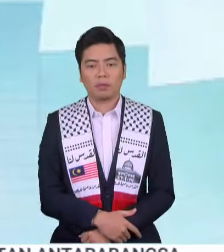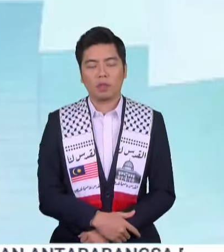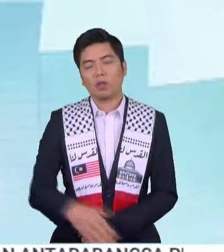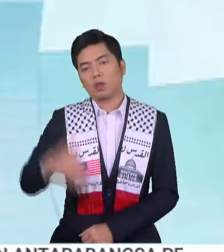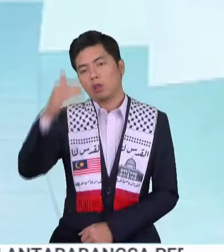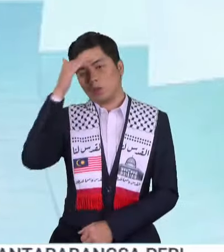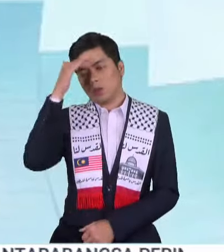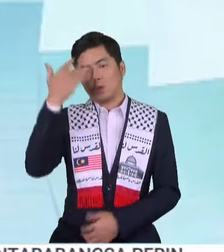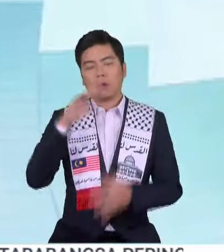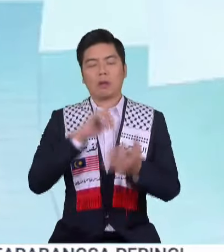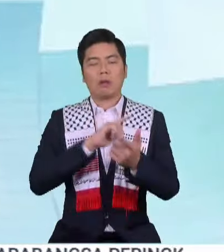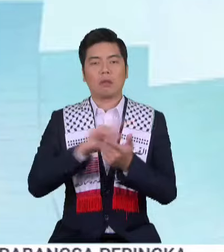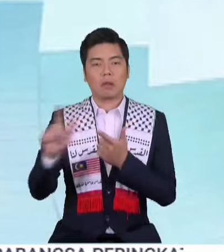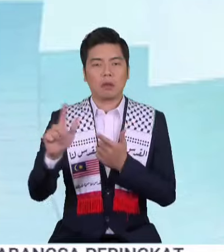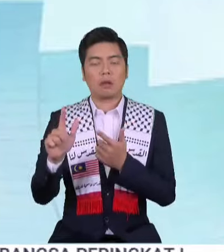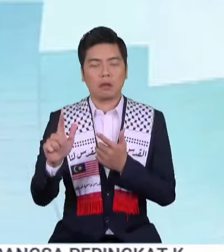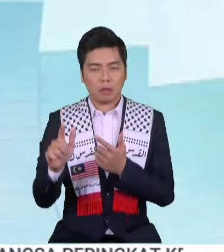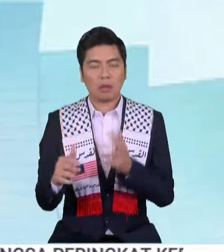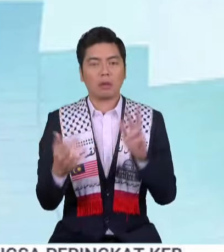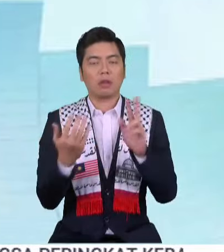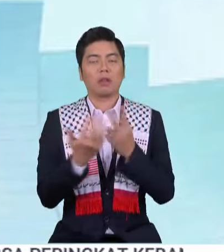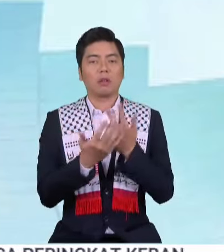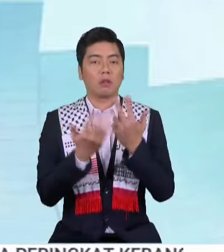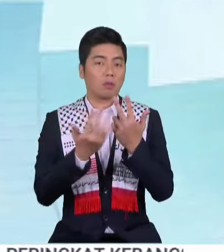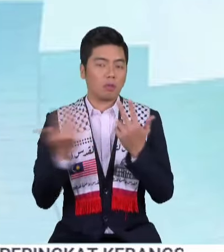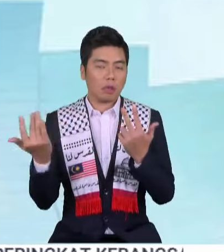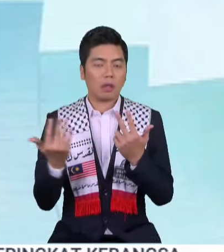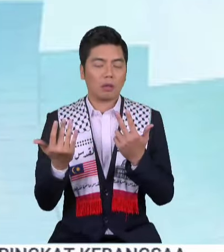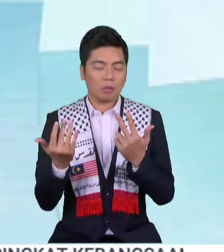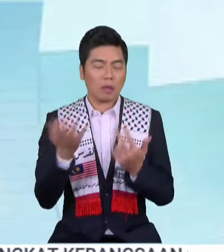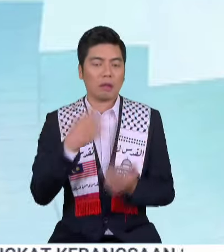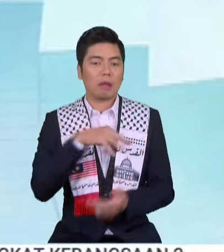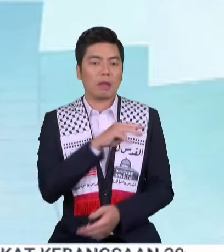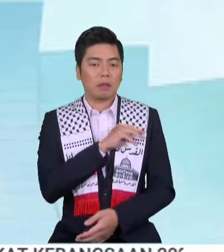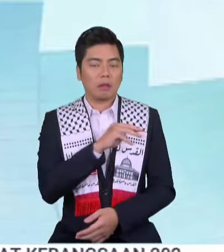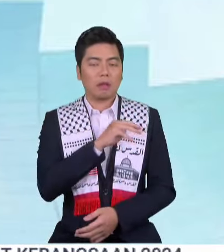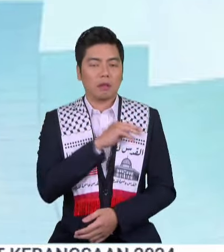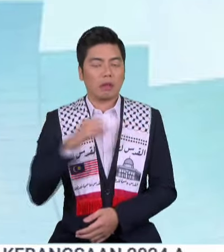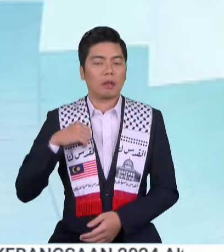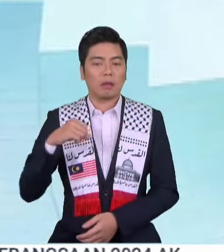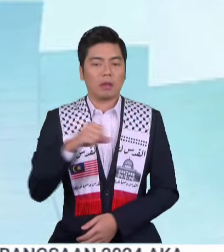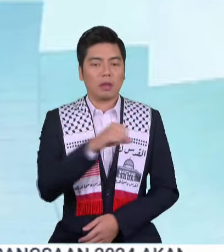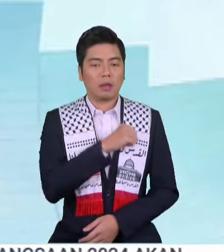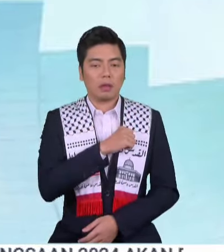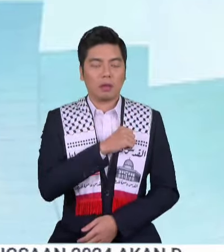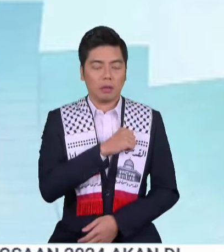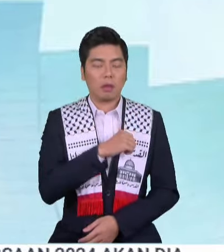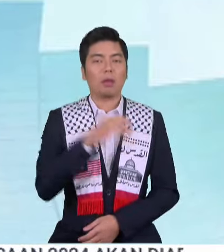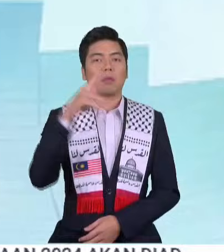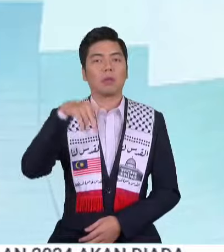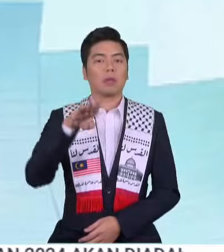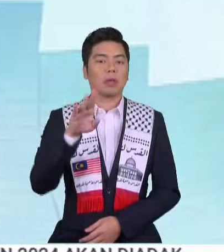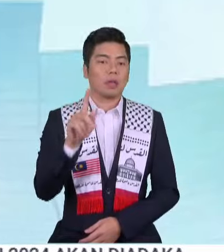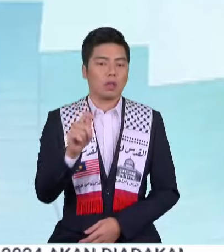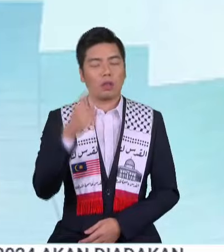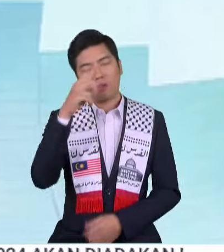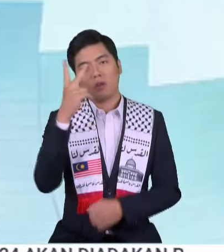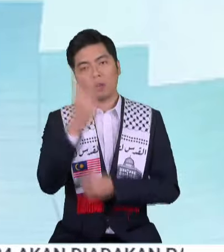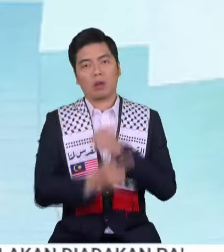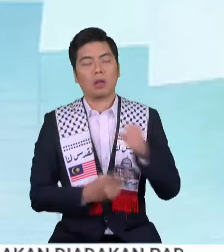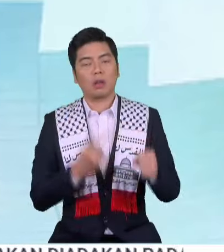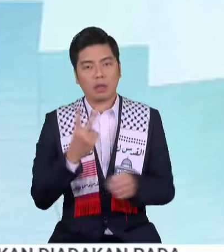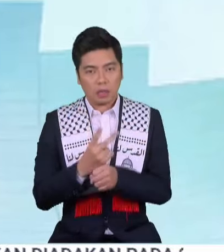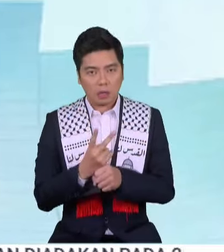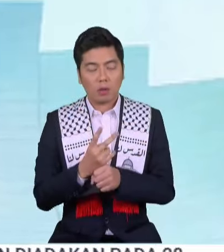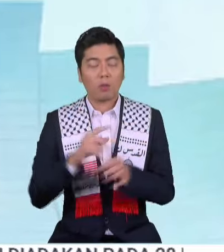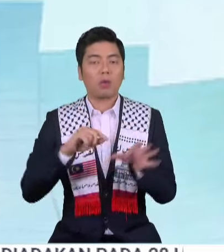Johor meluluskan lantikan 384 ahli majlis di 16 pihak berkuasa tempatan PBT selama 2 tahun